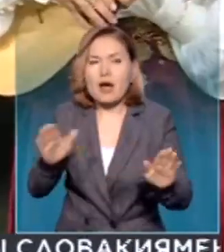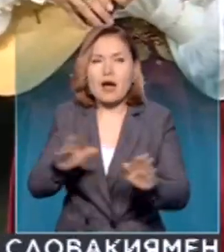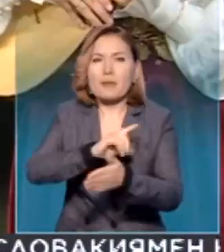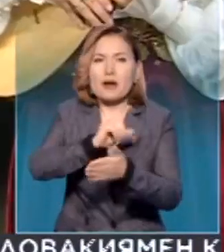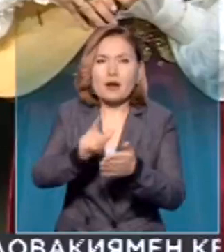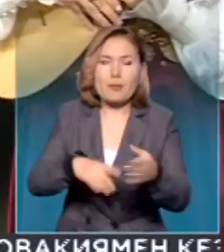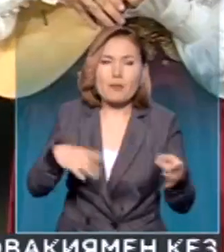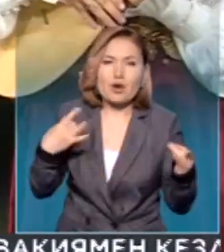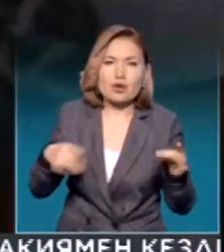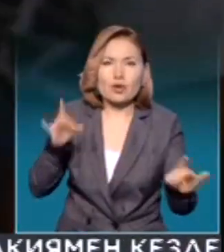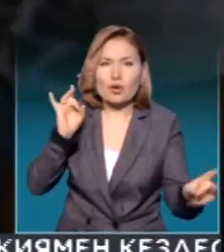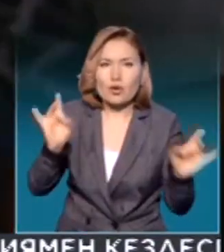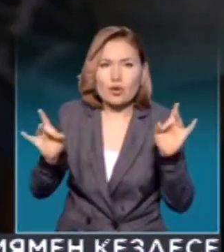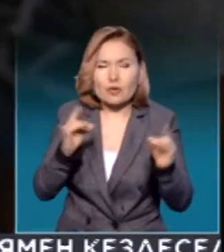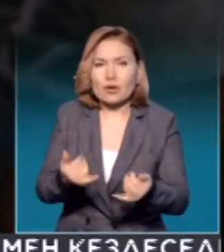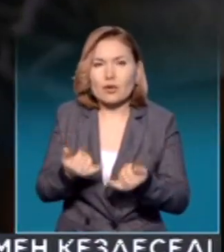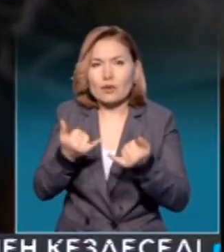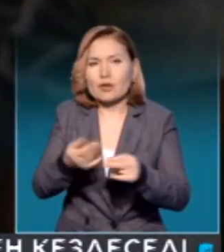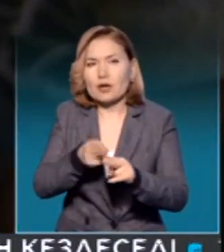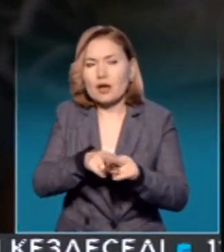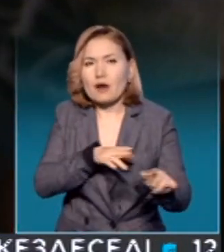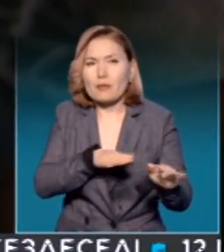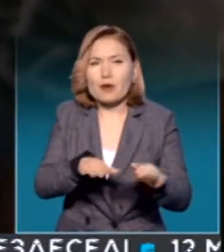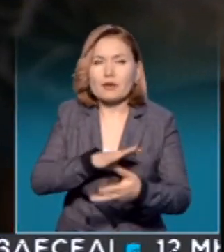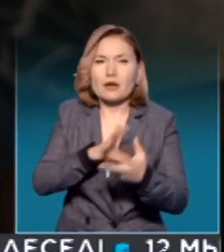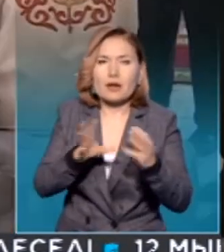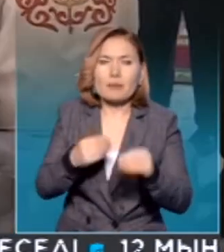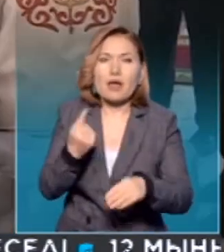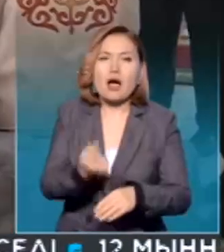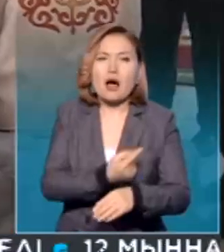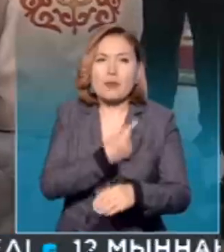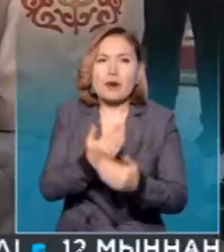мен домбырадан күмбірлеген күй төгілді. Шара аясында